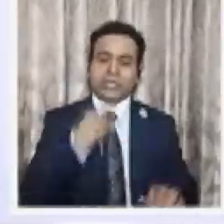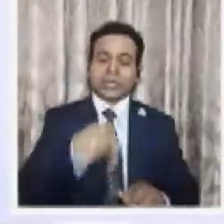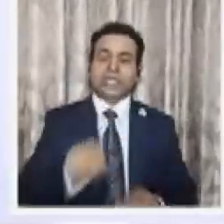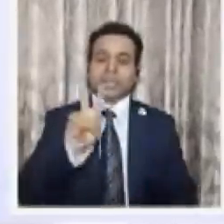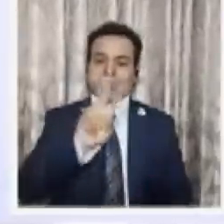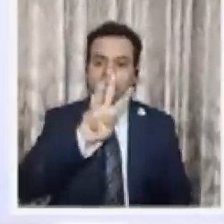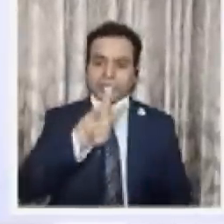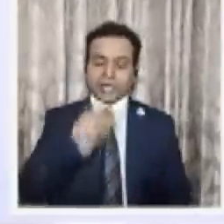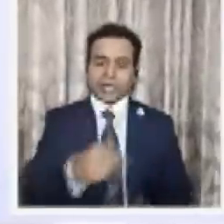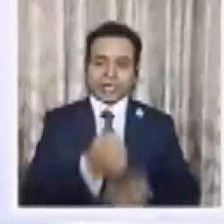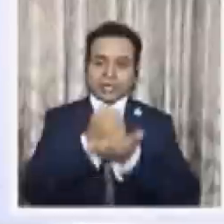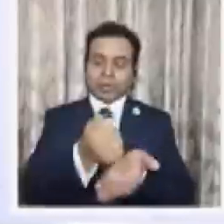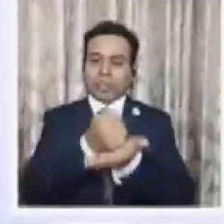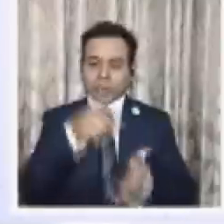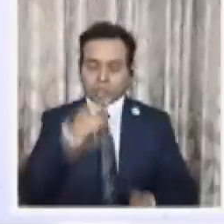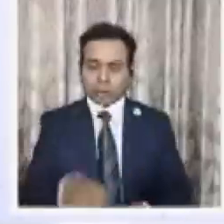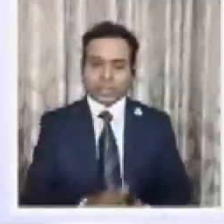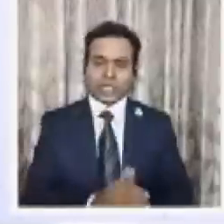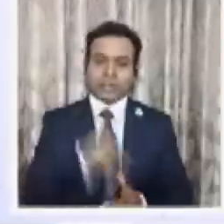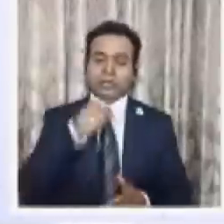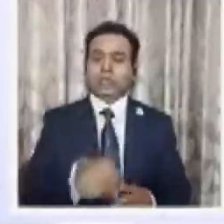2,10,510 জন। 24 ঘন্টায় শনাক্তের হার